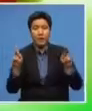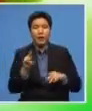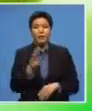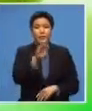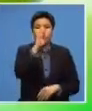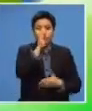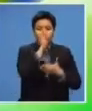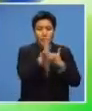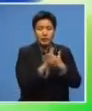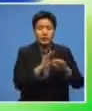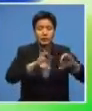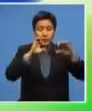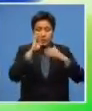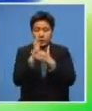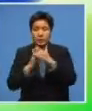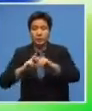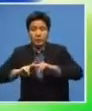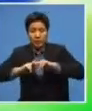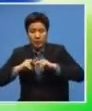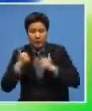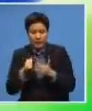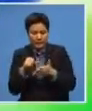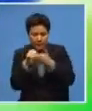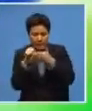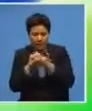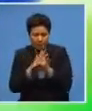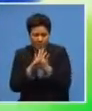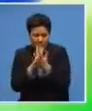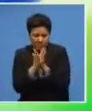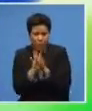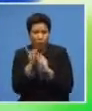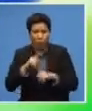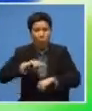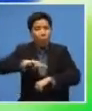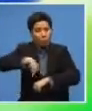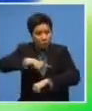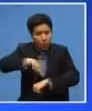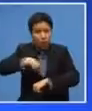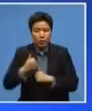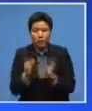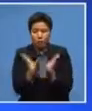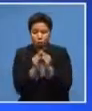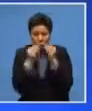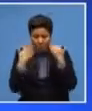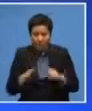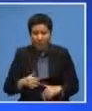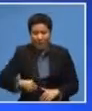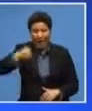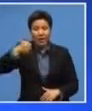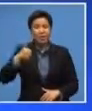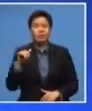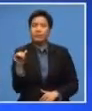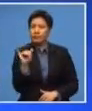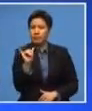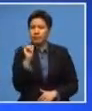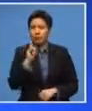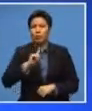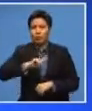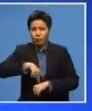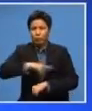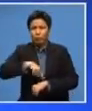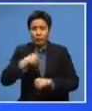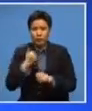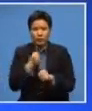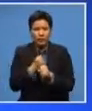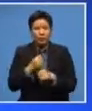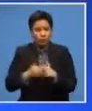ในเรื่องของการปรับปรุงการบริการของรัฐวิสาหกิจต้องใช้เวลานะครับบางคนบอกว่าไอ้ประชุมแล้วมันต้องเกิดอย่างนี้อย่างนั้นจะทำยังไงอะไรจะเอาไว้อะไรจะเลิ